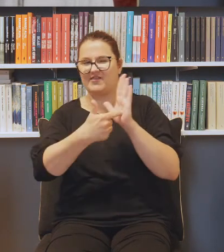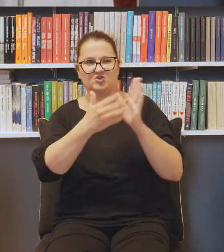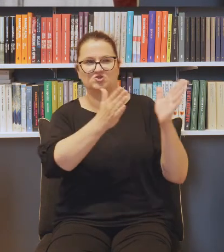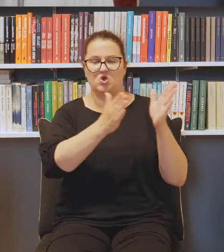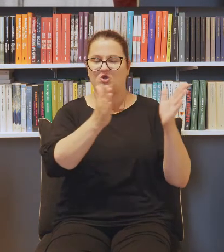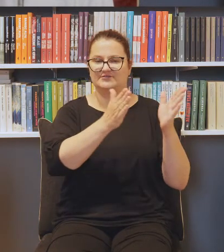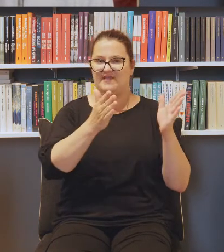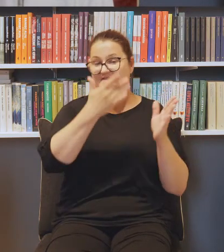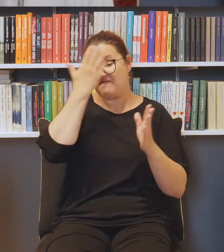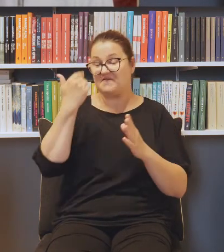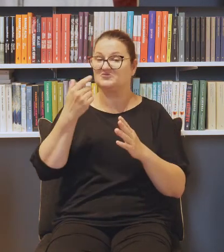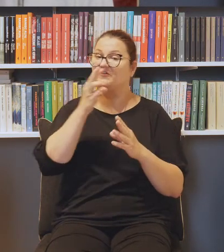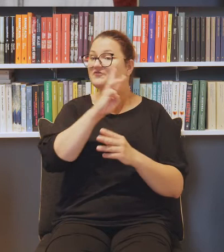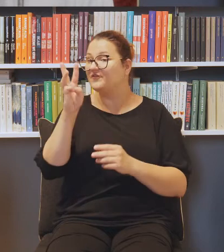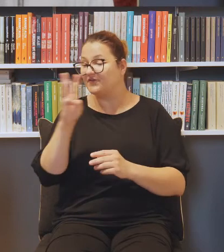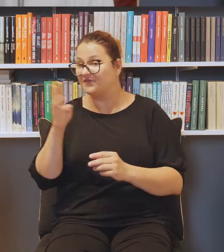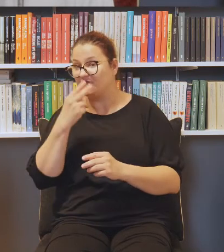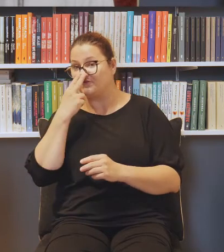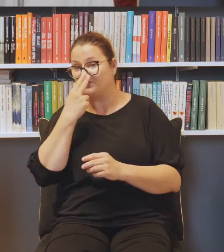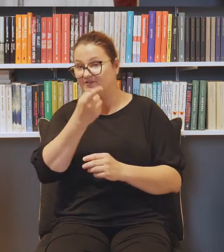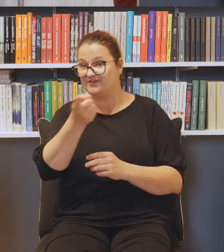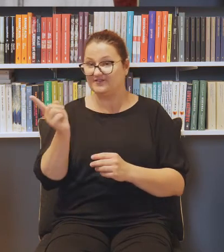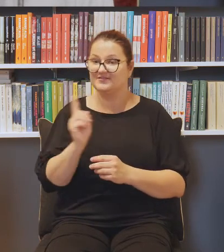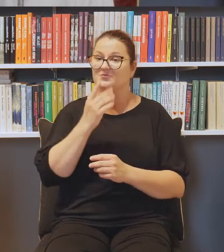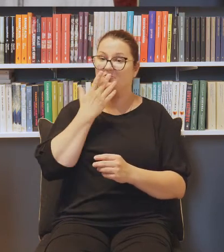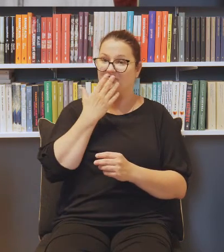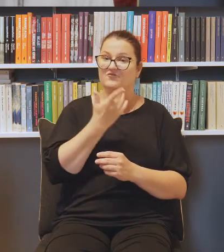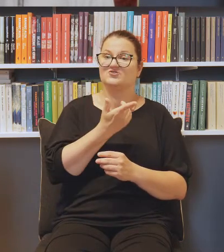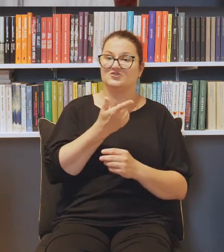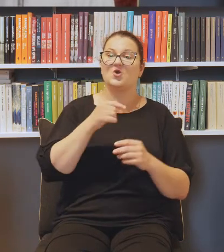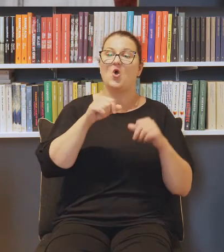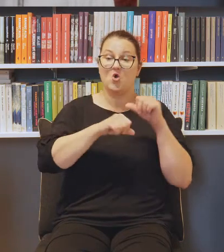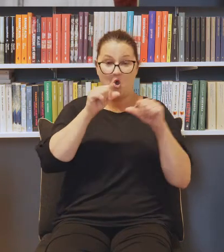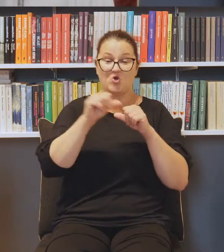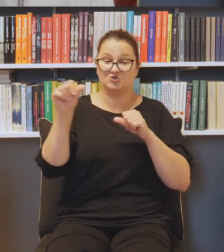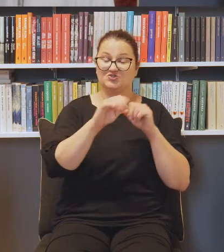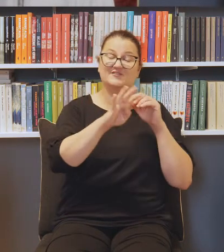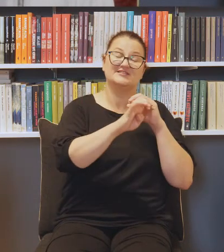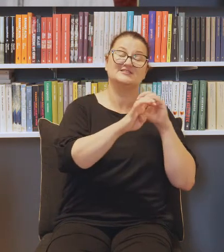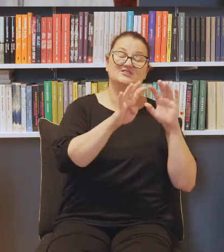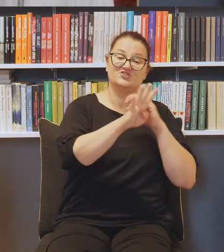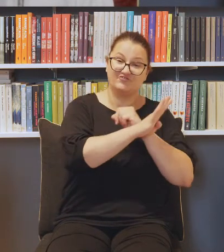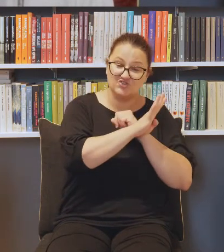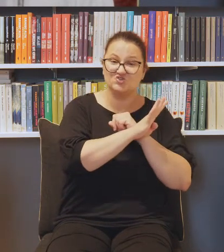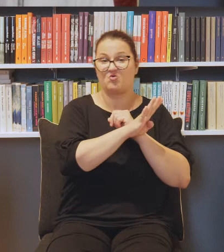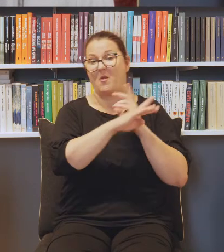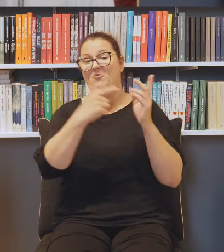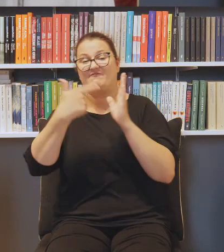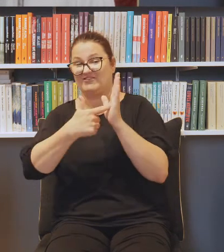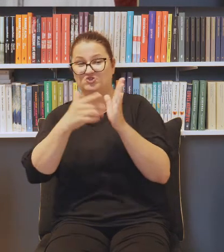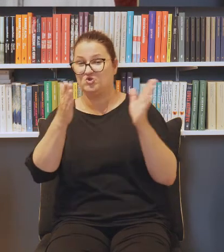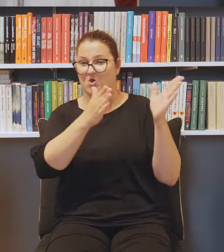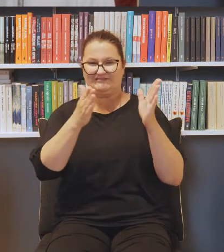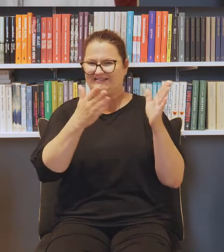na takich portalach internetowych w ogóle to zauważają, że to nie jest książka o latach 90. czy nawet latach 2000, kiedy